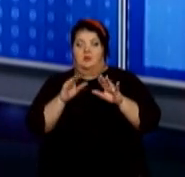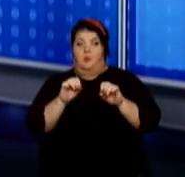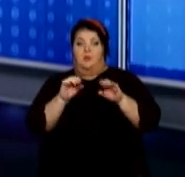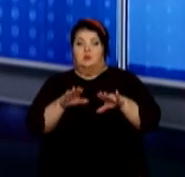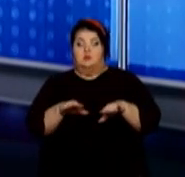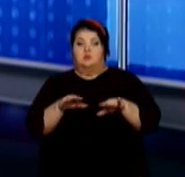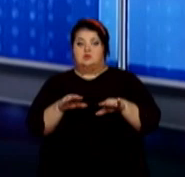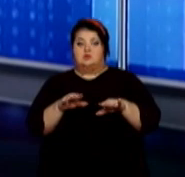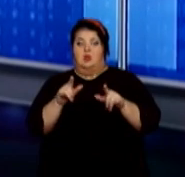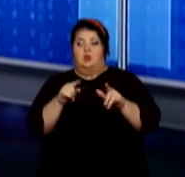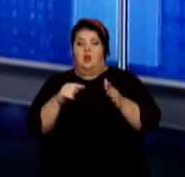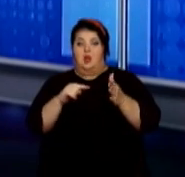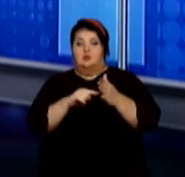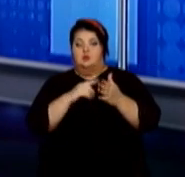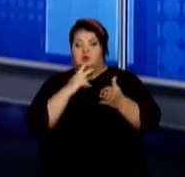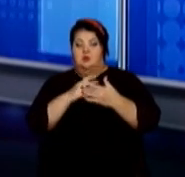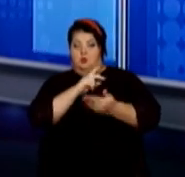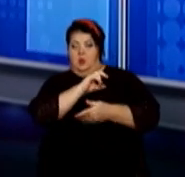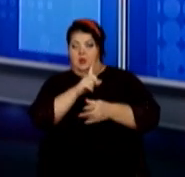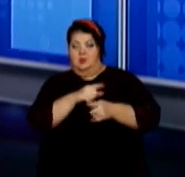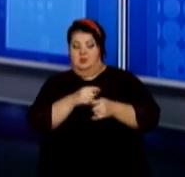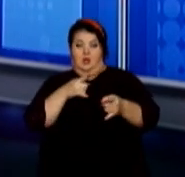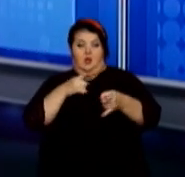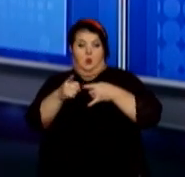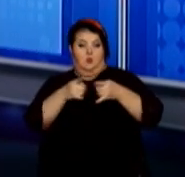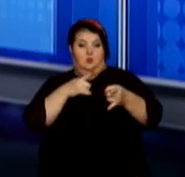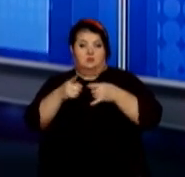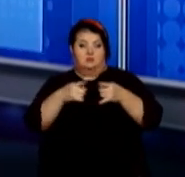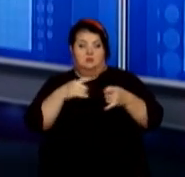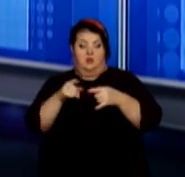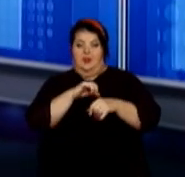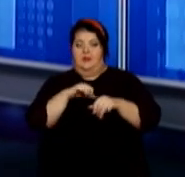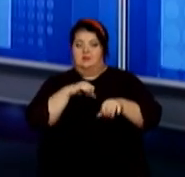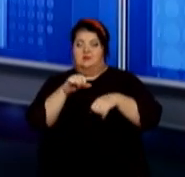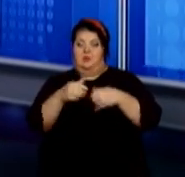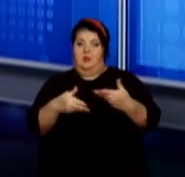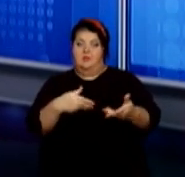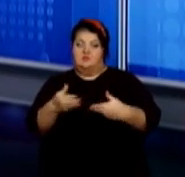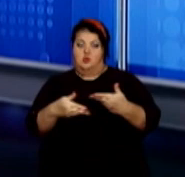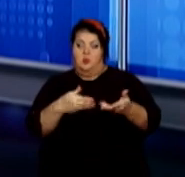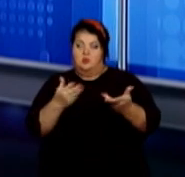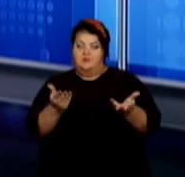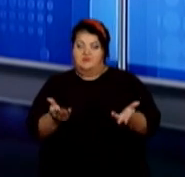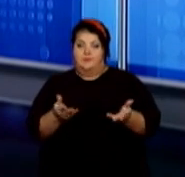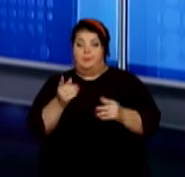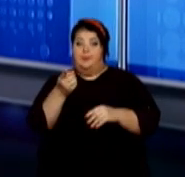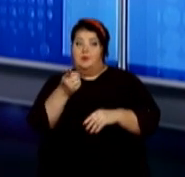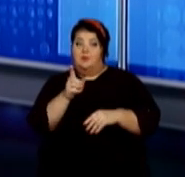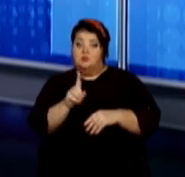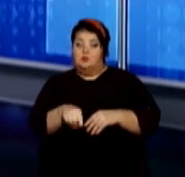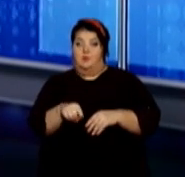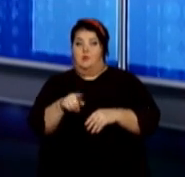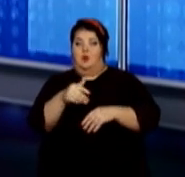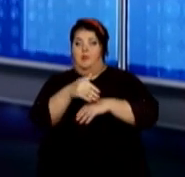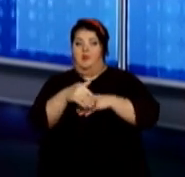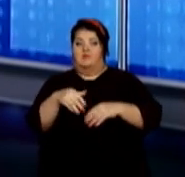зору інтенсивності руху автомобілістів, інтенсивності руху самих пішоходів. Тому по вулиці